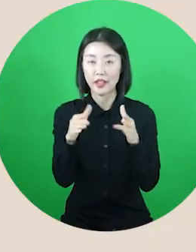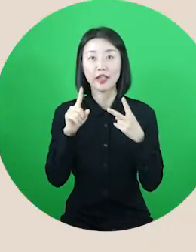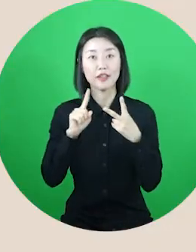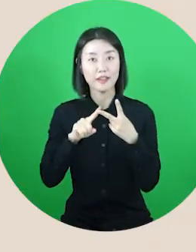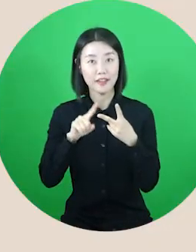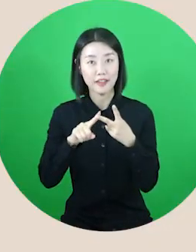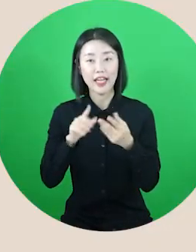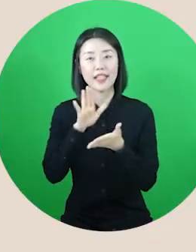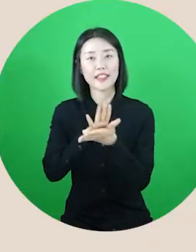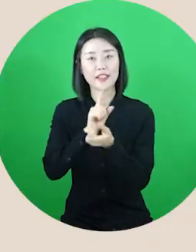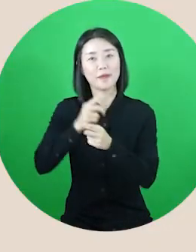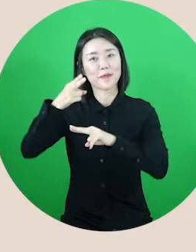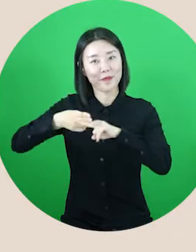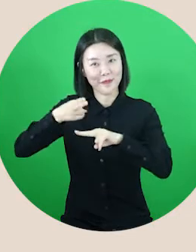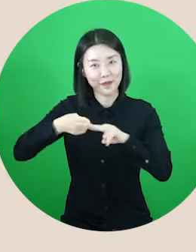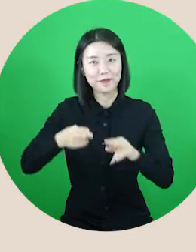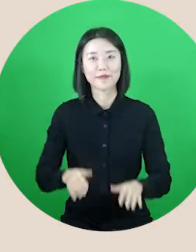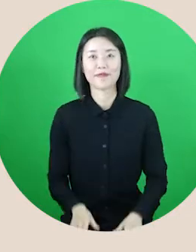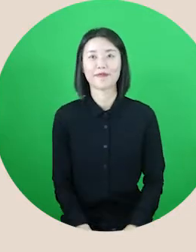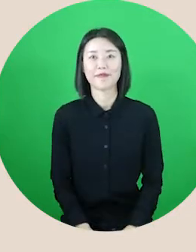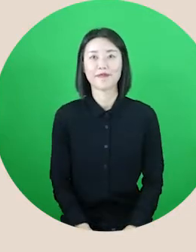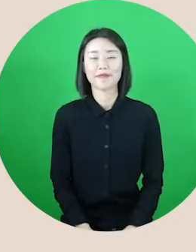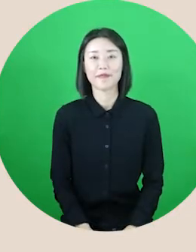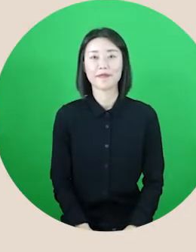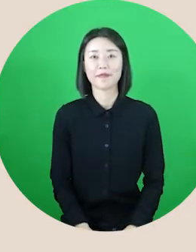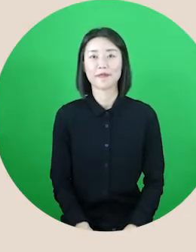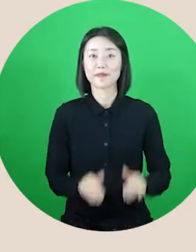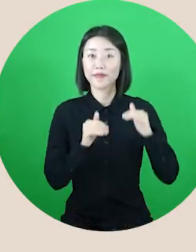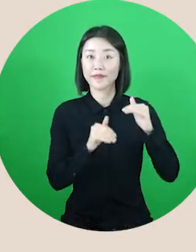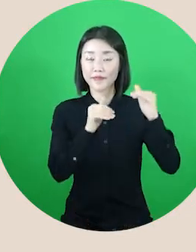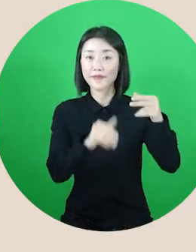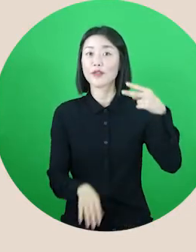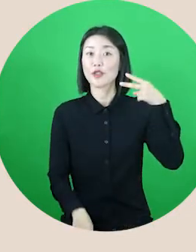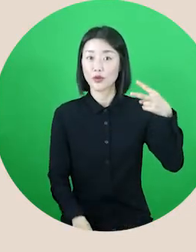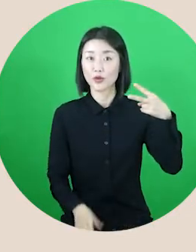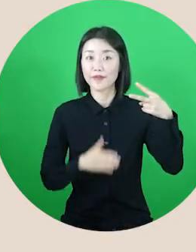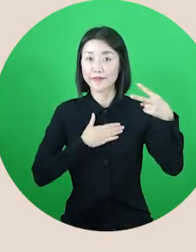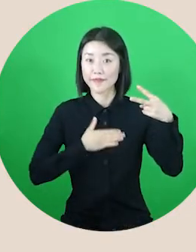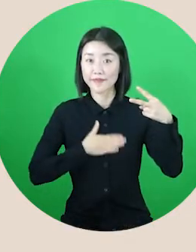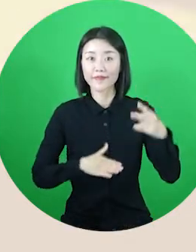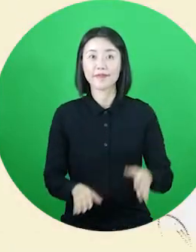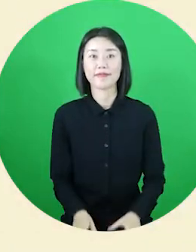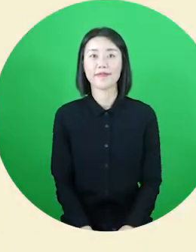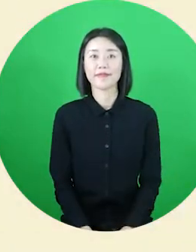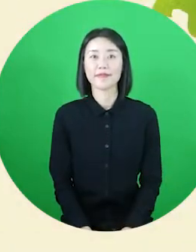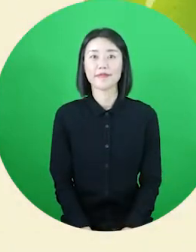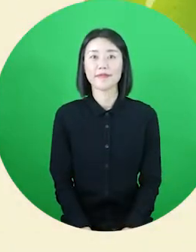둘째, 조리하기. 이렇게 2단계로 함께 만들어 보겠습니다.